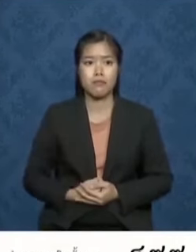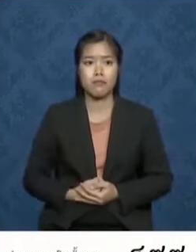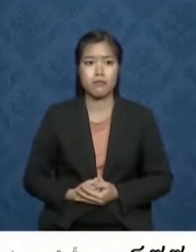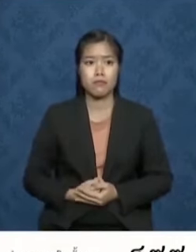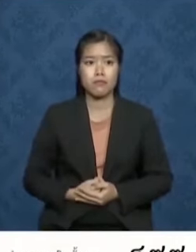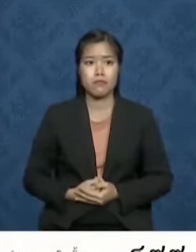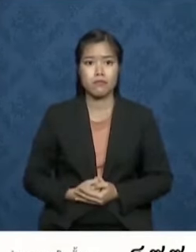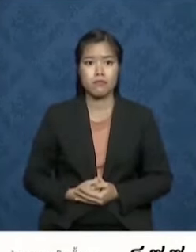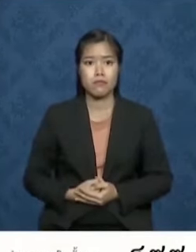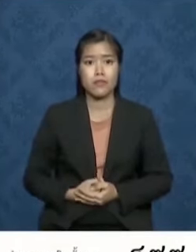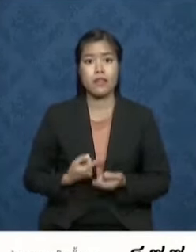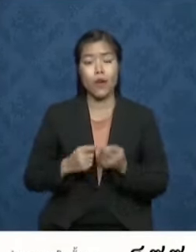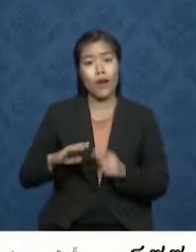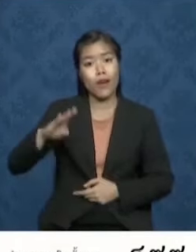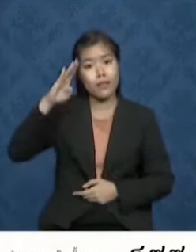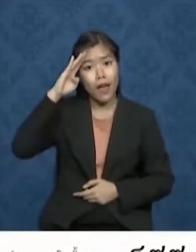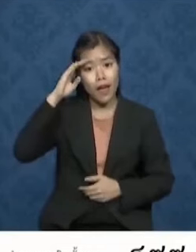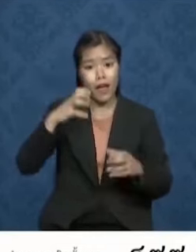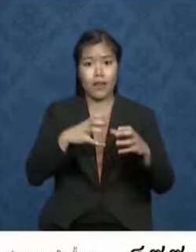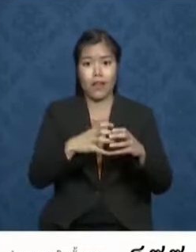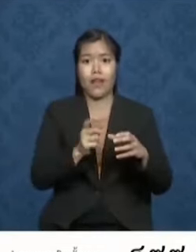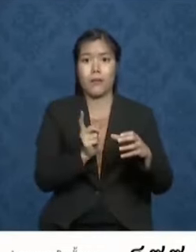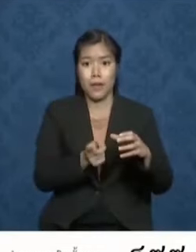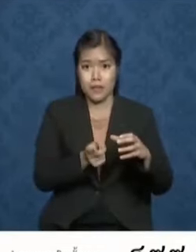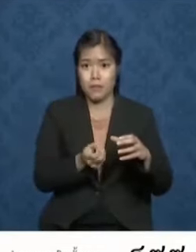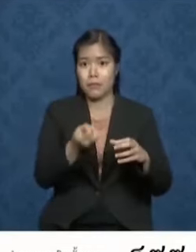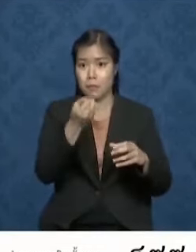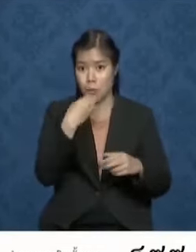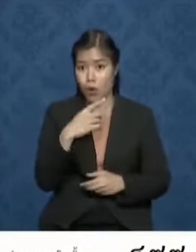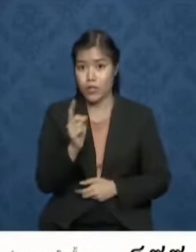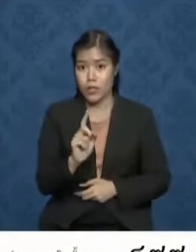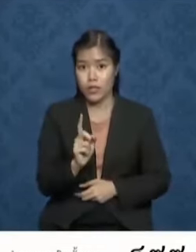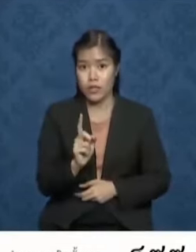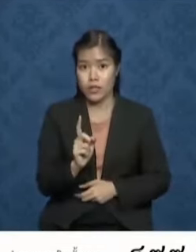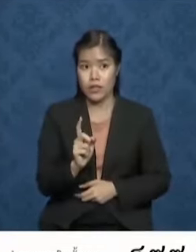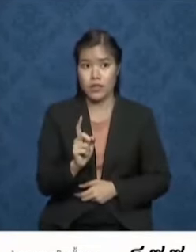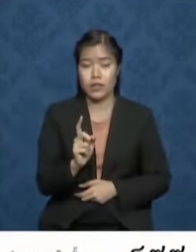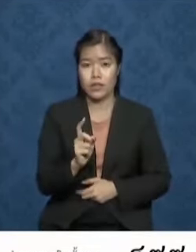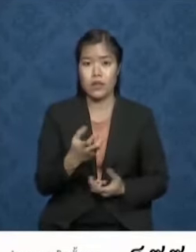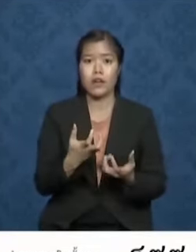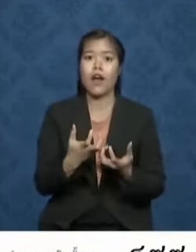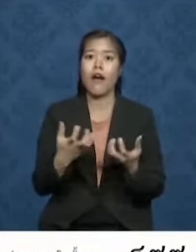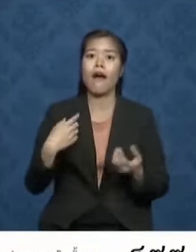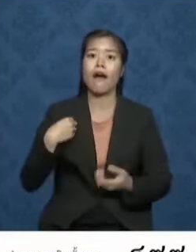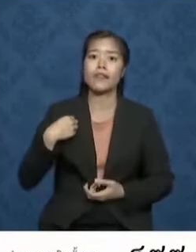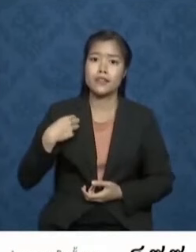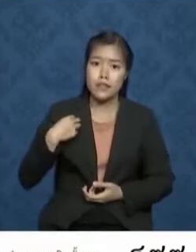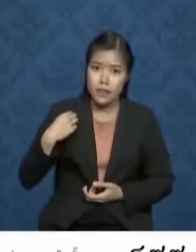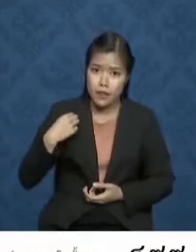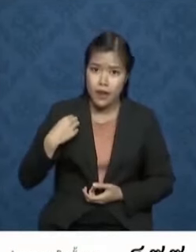ท่านประธานครับทหารกองประจำการเนี่ยเขาก็ส่งเสียงมานะครับว่าจะจัดซื้อเสื้อผ้า